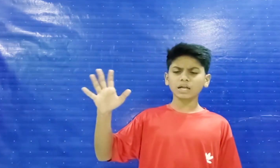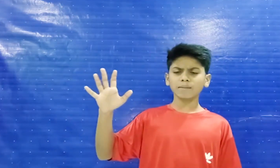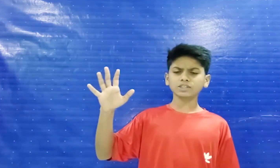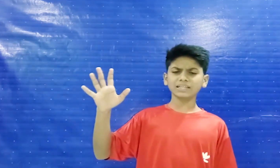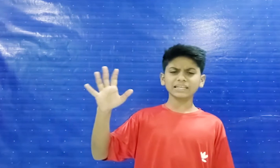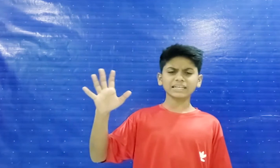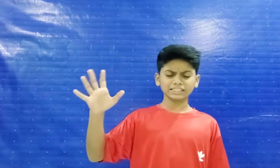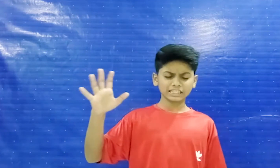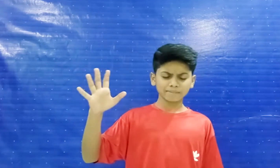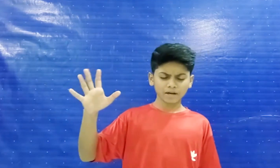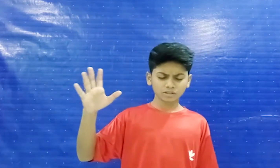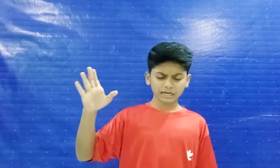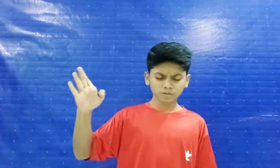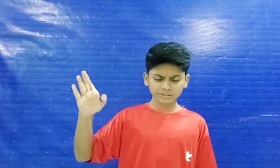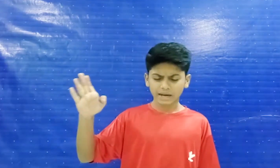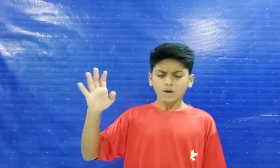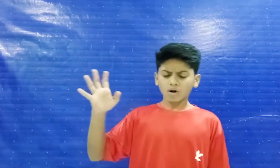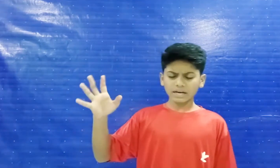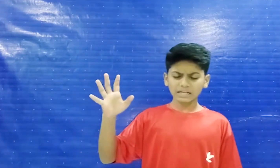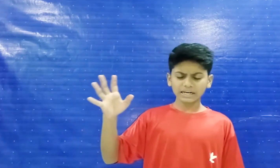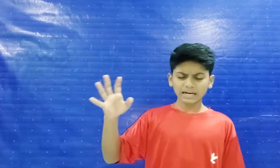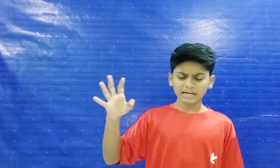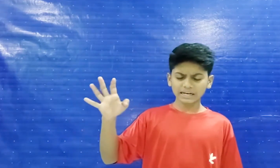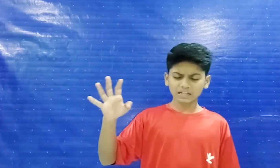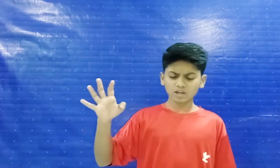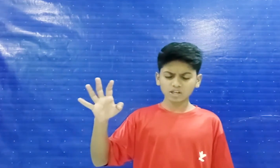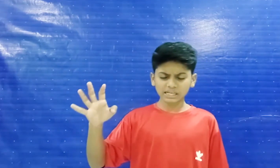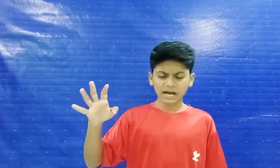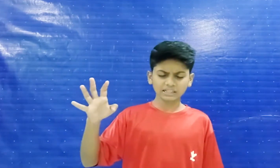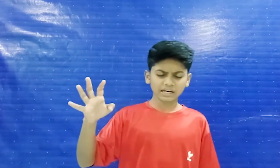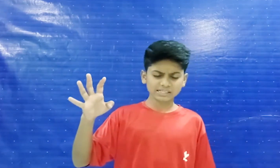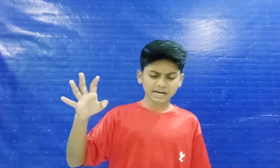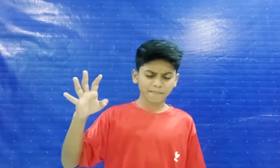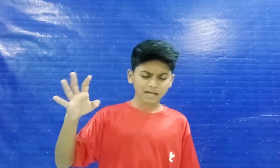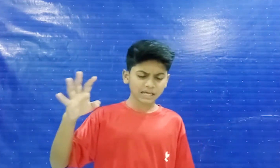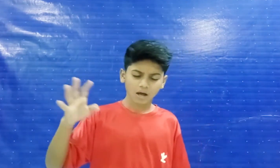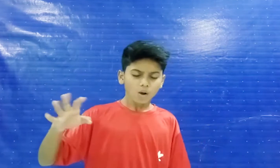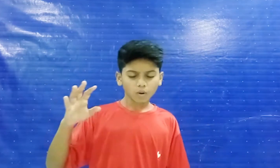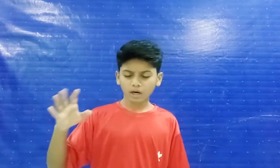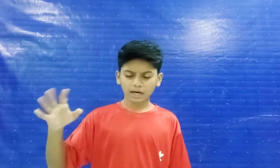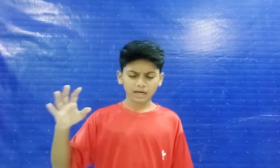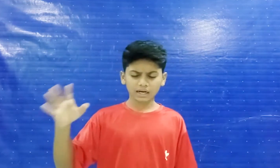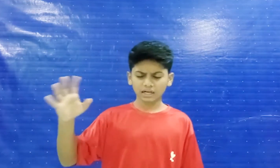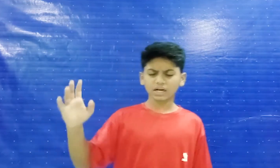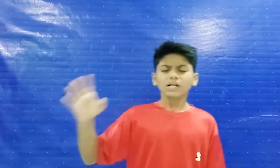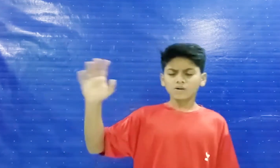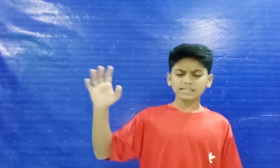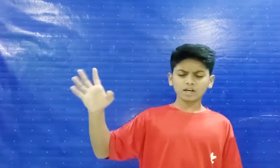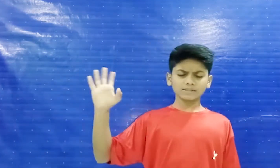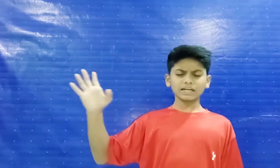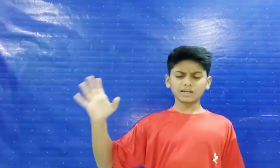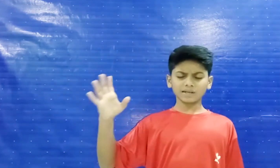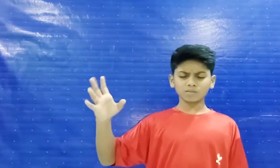अंदर लगुंडा रे वचन दली का जिन तरी बापुन तरह भूषे और यहां रे आला कर यहां रे लास के रहा अंदर लास के रहा पांडा ओ हा हा हा हा हा